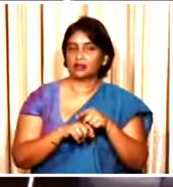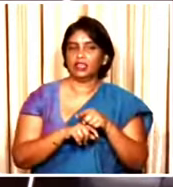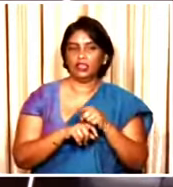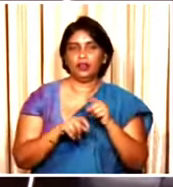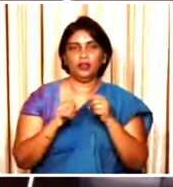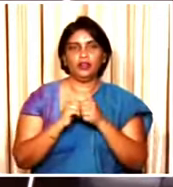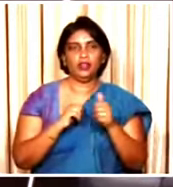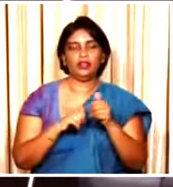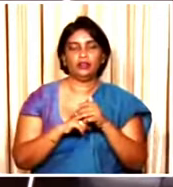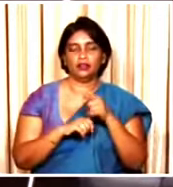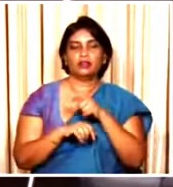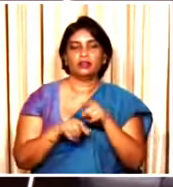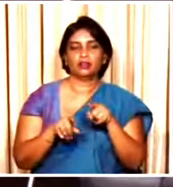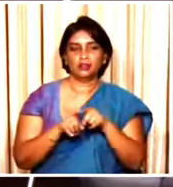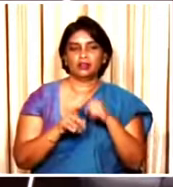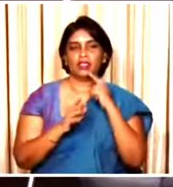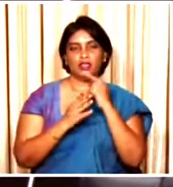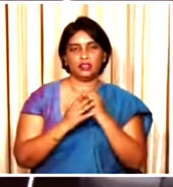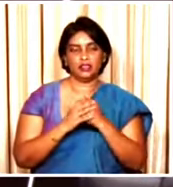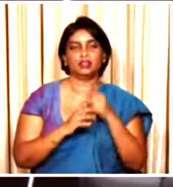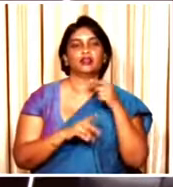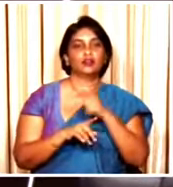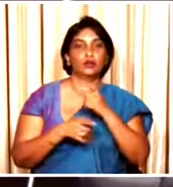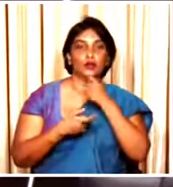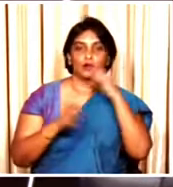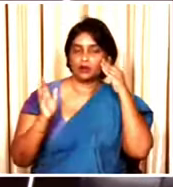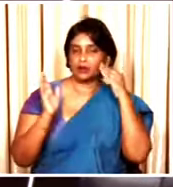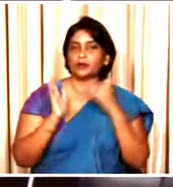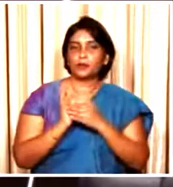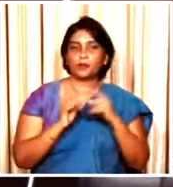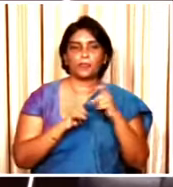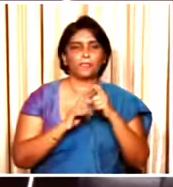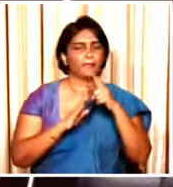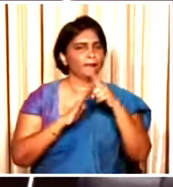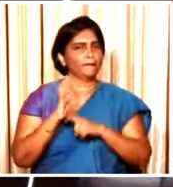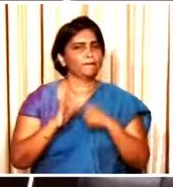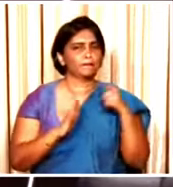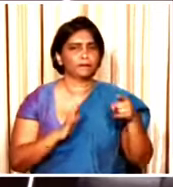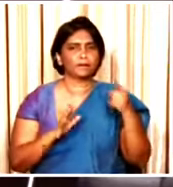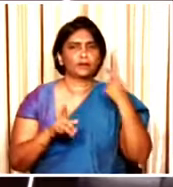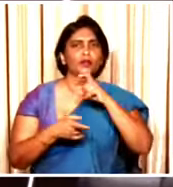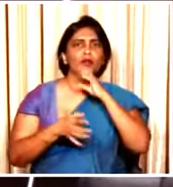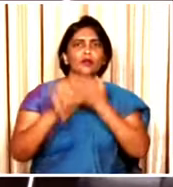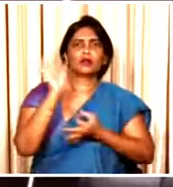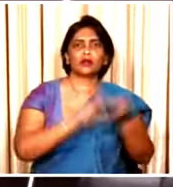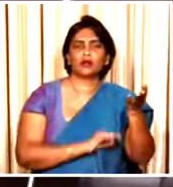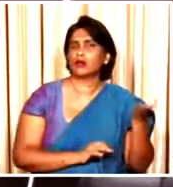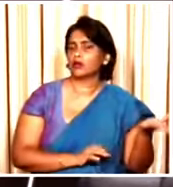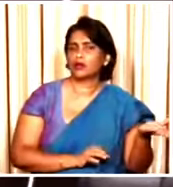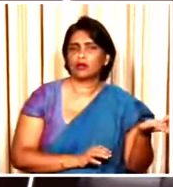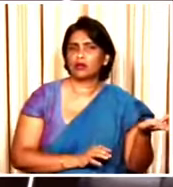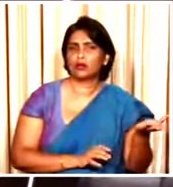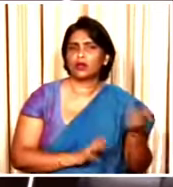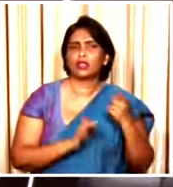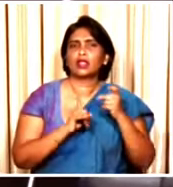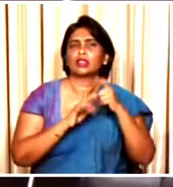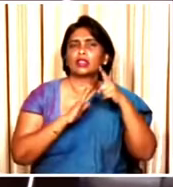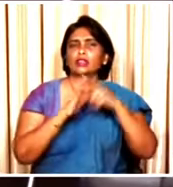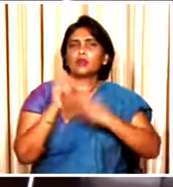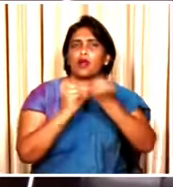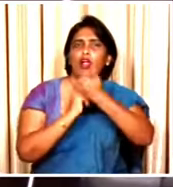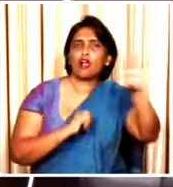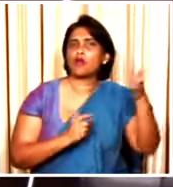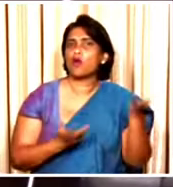තමයි දැන් දයාසිරි ජයසේකරගේ නඩුව සම්බන්ධව කිව්ව දයාසිරි ජයසේකර කාටද නඩු දාලා තිබුණේ කවුද දයාසිරි ජයසේකර අයින්